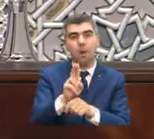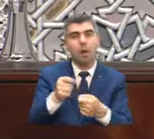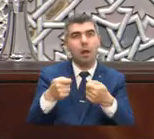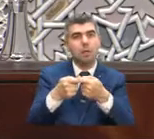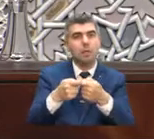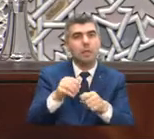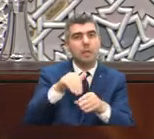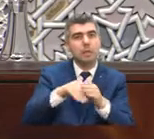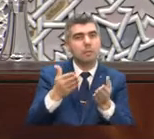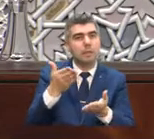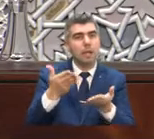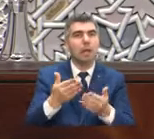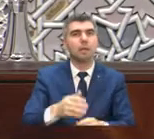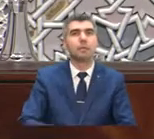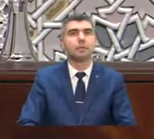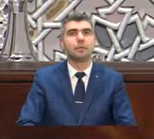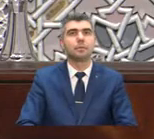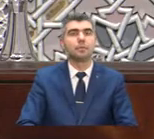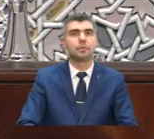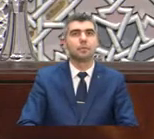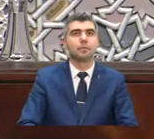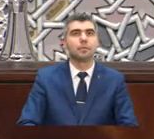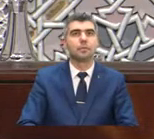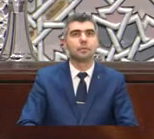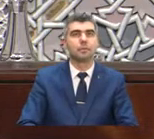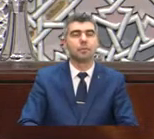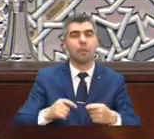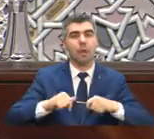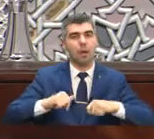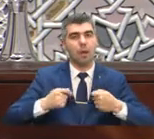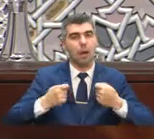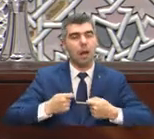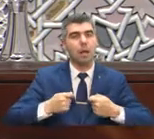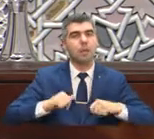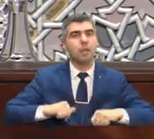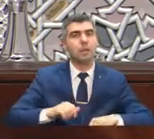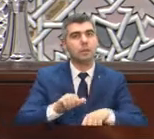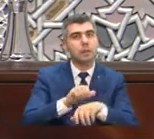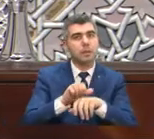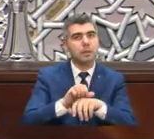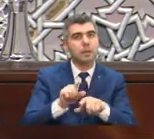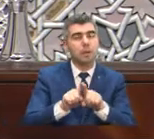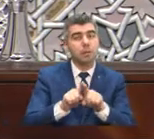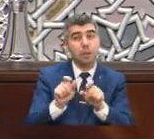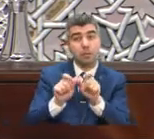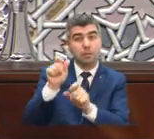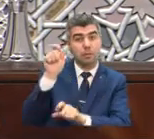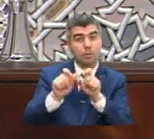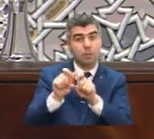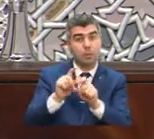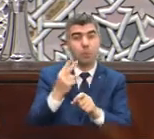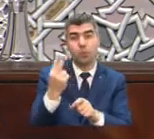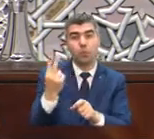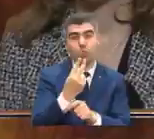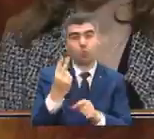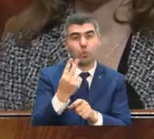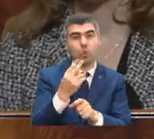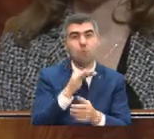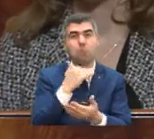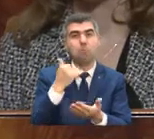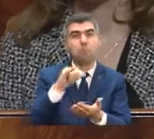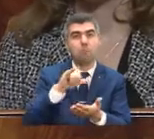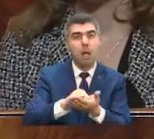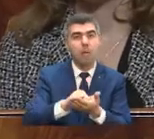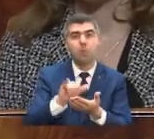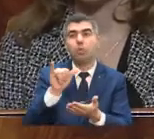الاستقلالي للوحدة والتعادلية، تفضلوا سيد النائب. سيد الرئيس، وزير الداخلية، قضية مقتل سائحتين الأجنبيتين اطرح اكثر من تساؤلات، نسائلكم